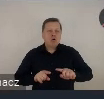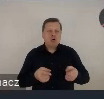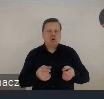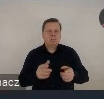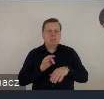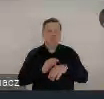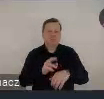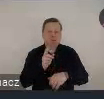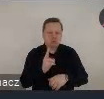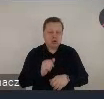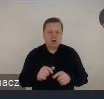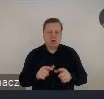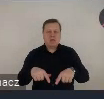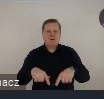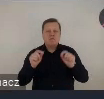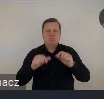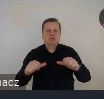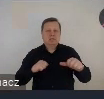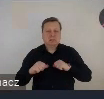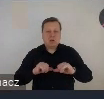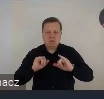są wybierane te władze,